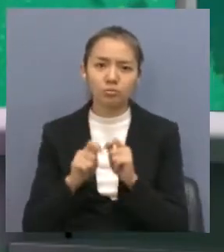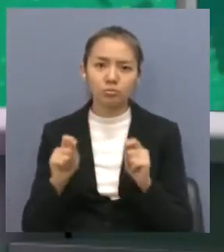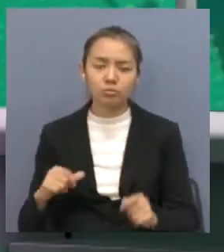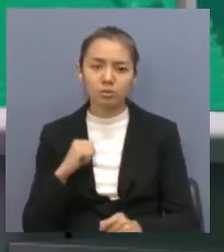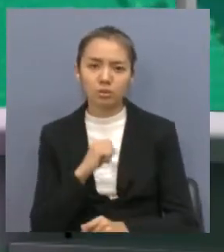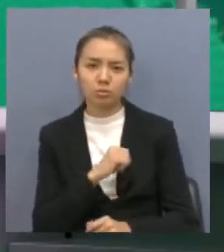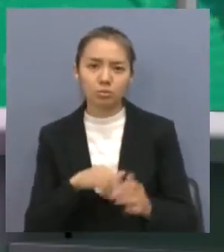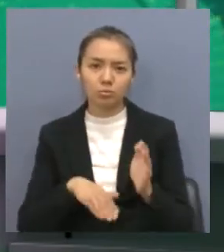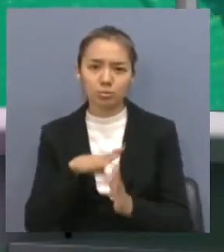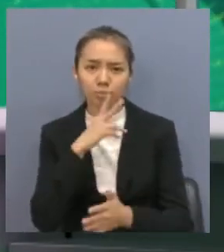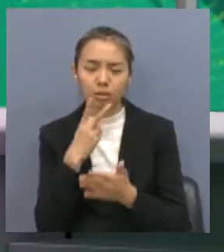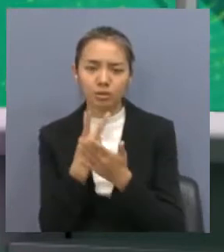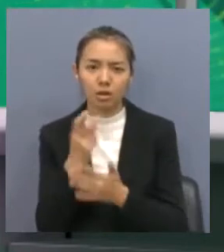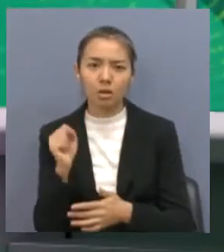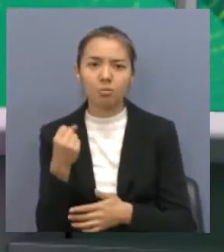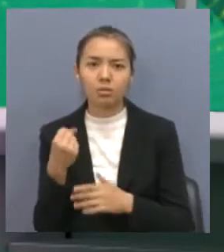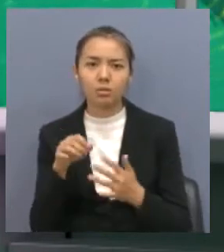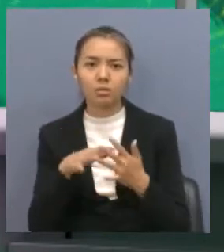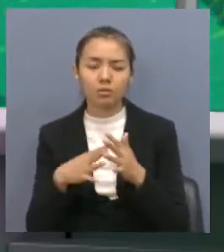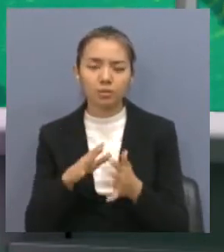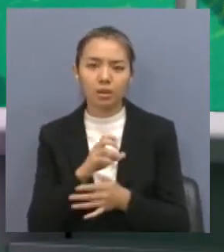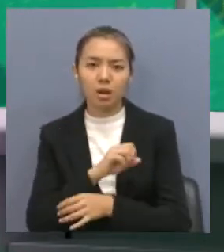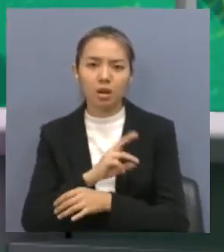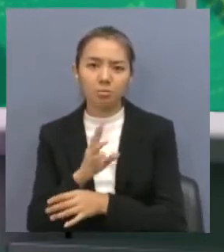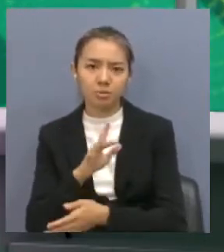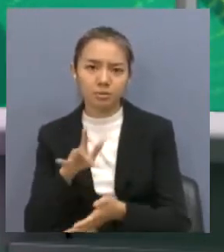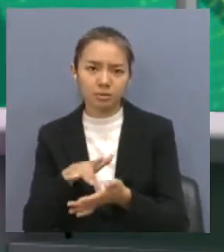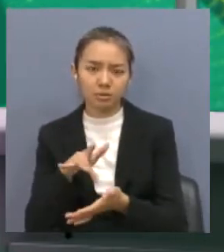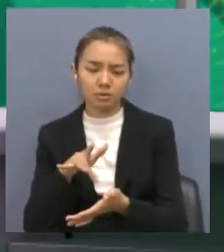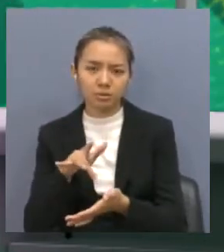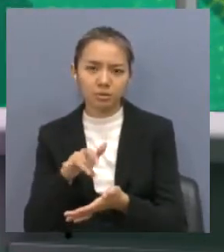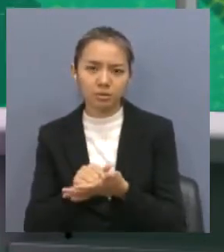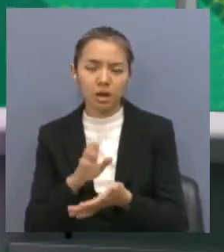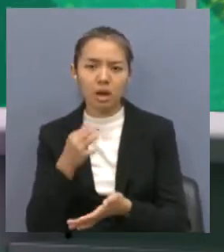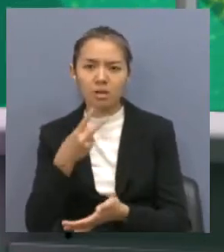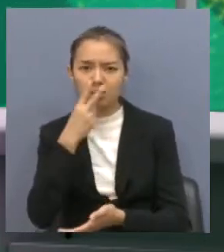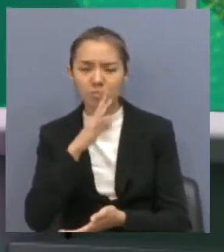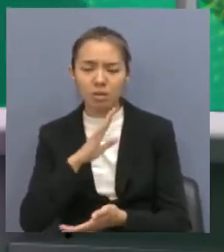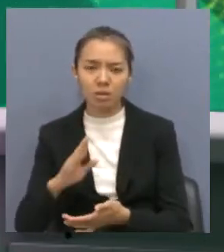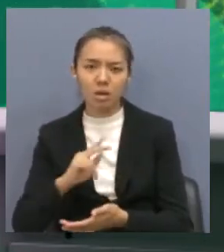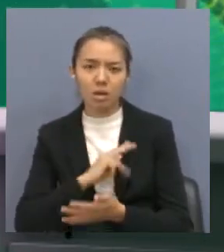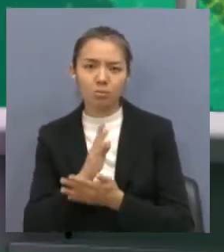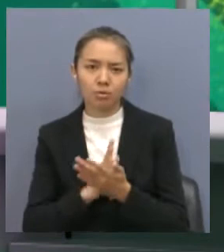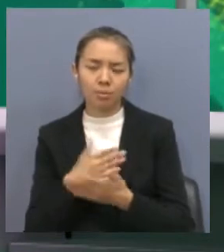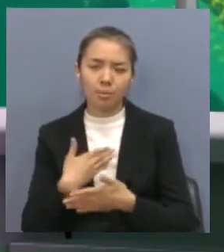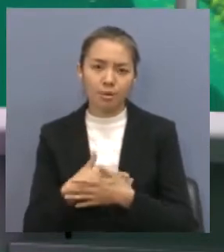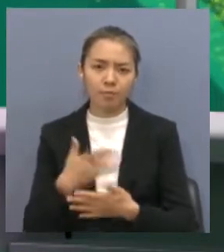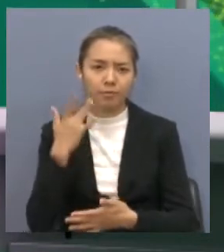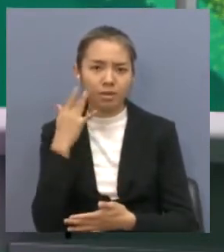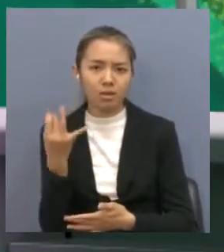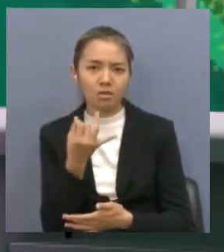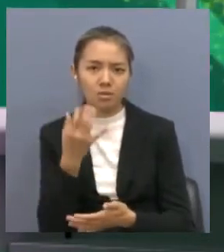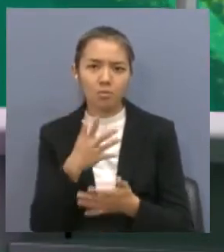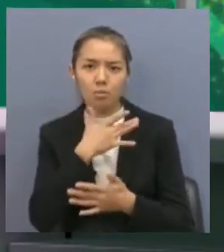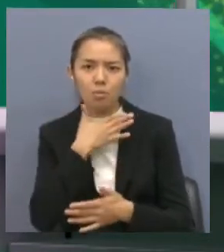тамаша мүмкіндігі. Атбасар аудандық жұмыспен қамту орталығының мамандары карантинге қарамастан мемлекеттік бағдарламаларға деген қызығушылықтың